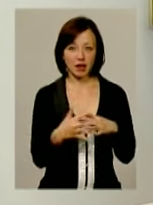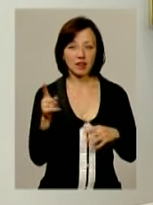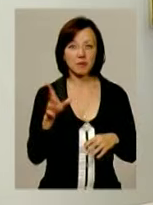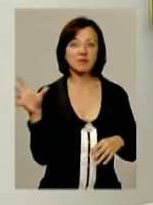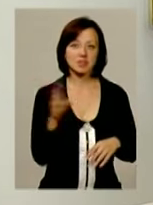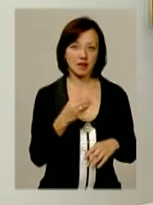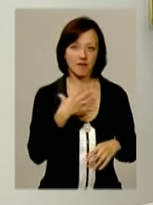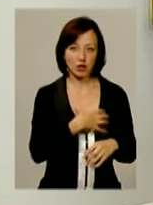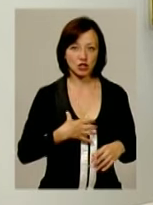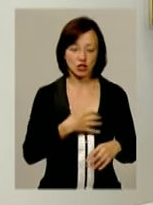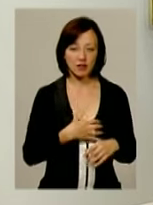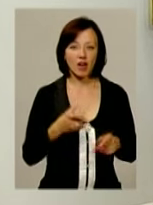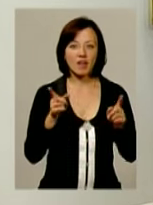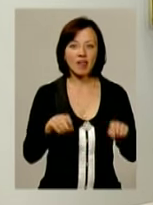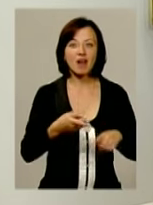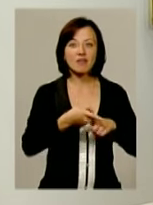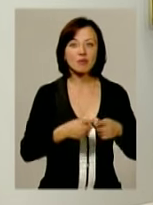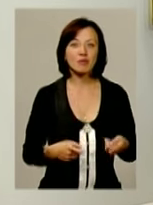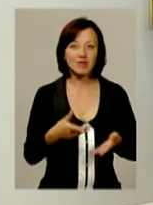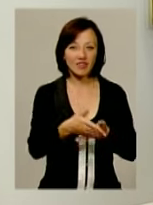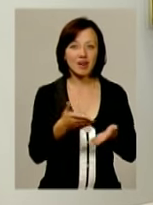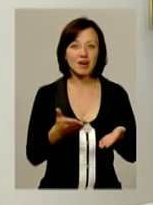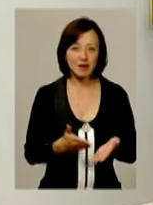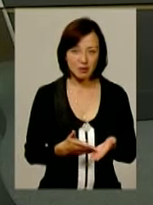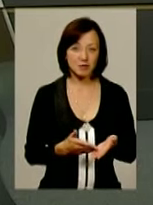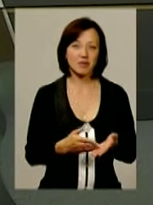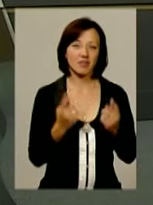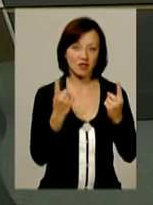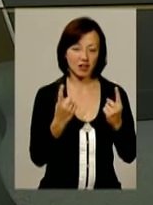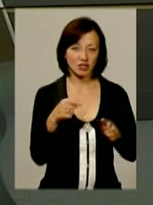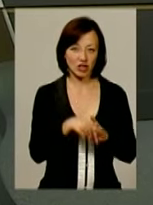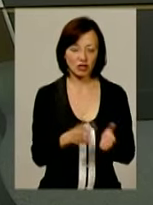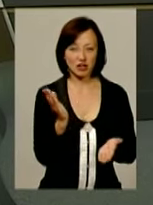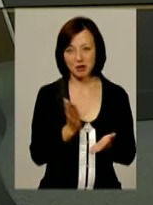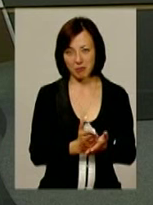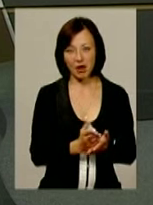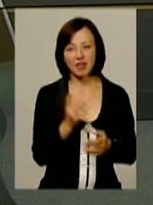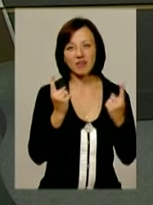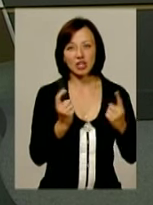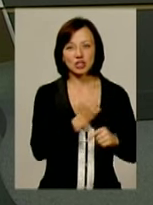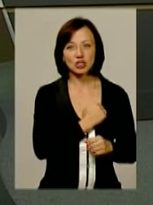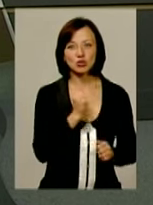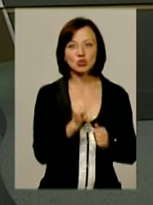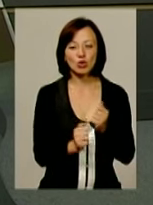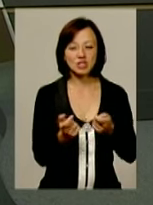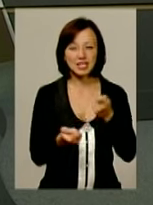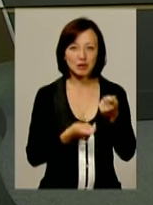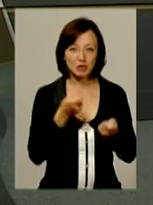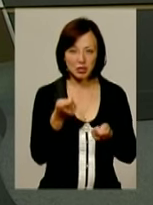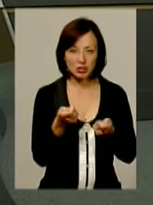все важливо. Навіть півбулки хліба деколи грає велику роль. На превеликий жаль, з кожної